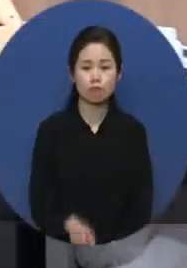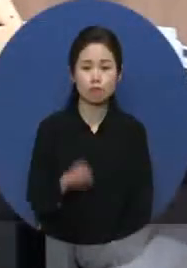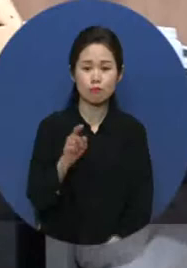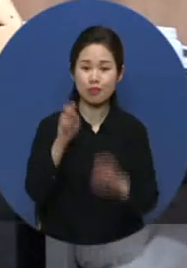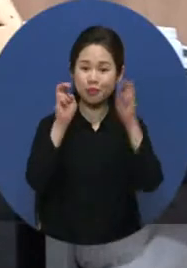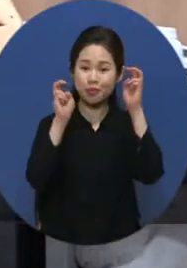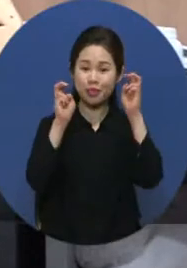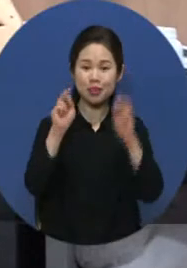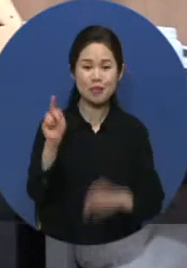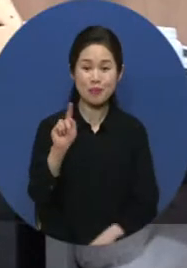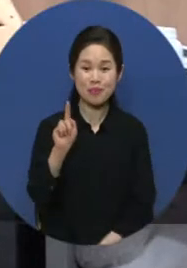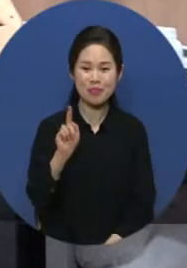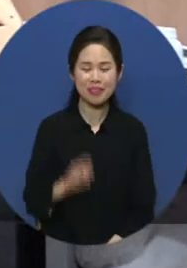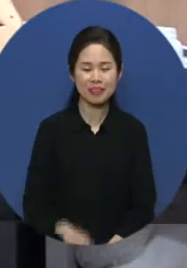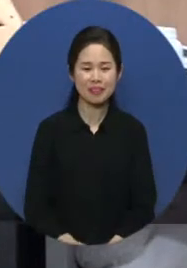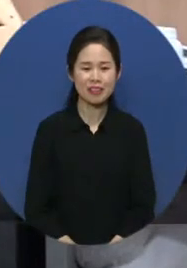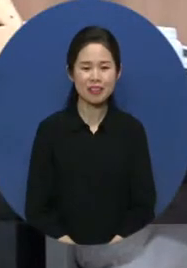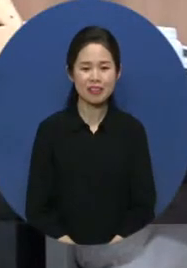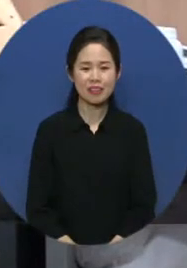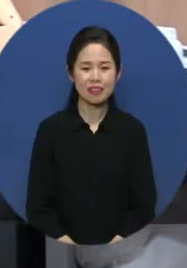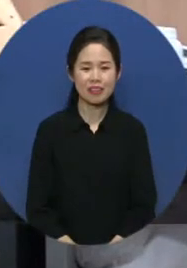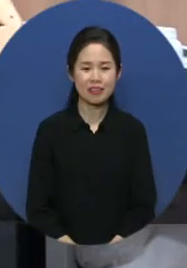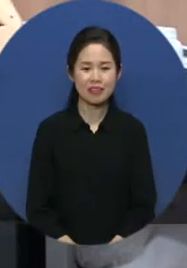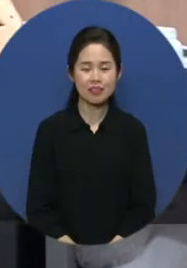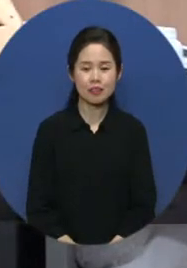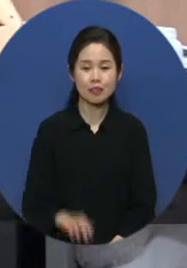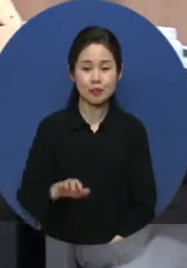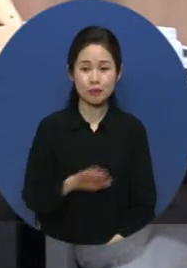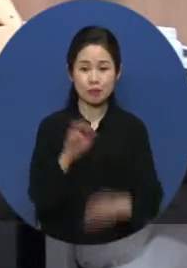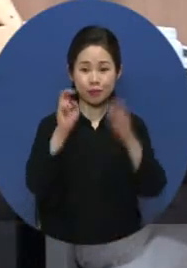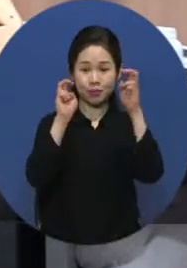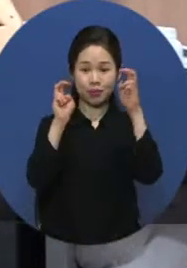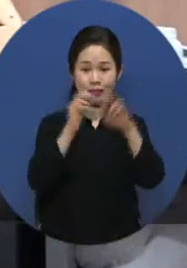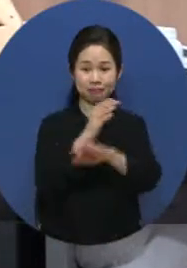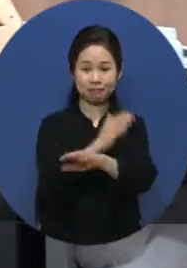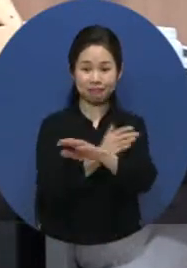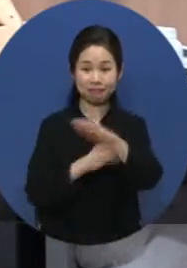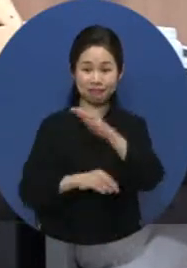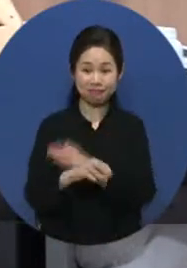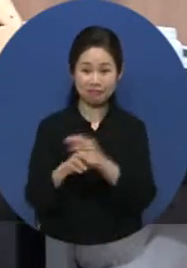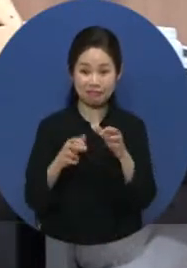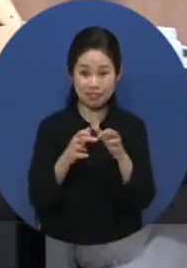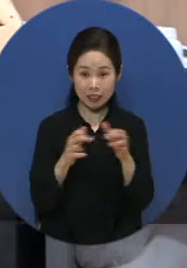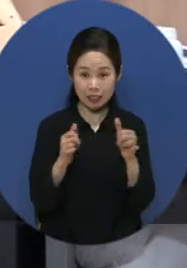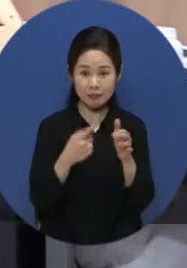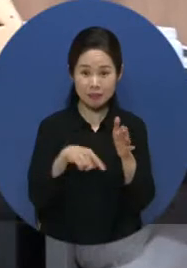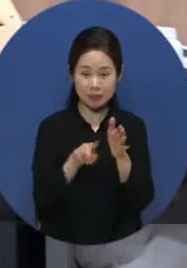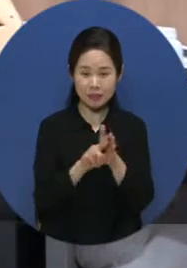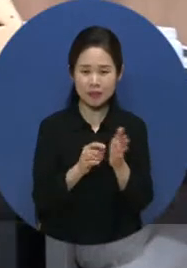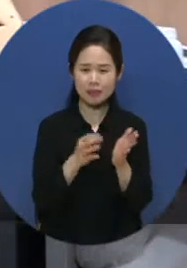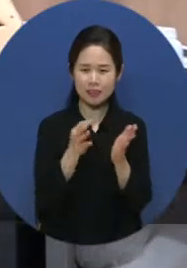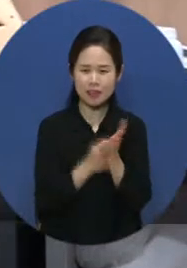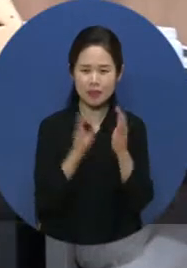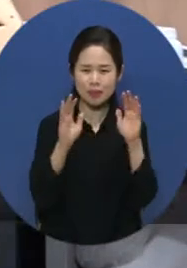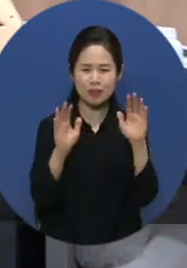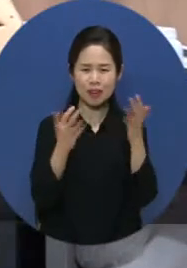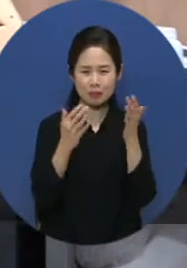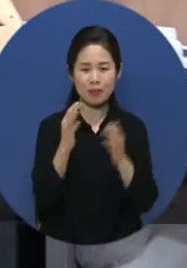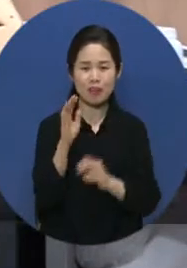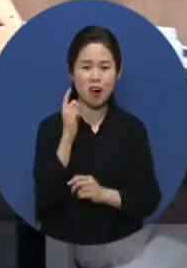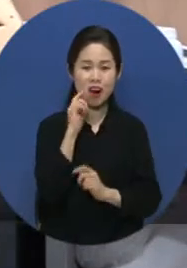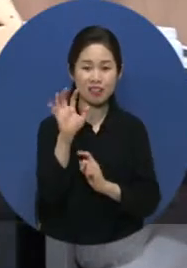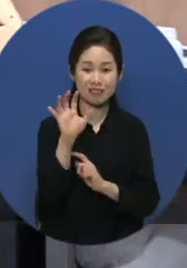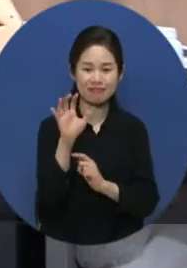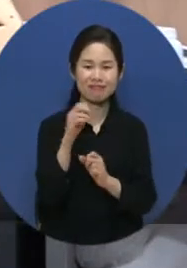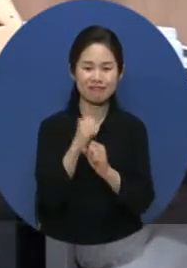만드로는 네. 어떤 기업인가요? 아, 예. 현재 만드로는 절단 장애인을 위한 싸고 가벼운 전자의수를 만드는 회사고요. 그래서